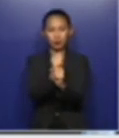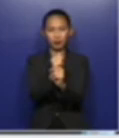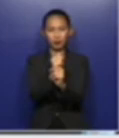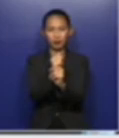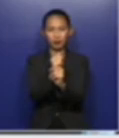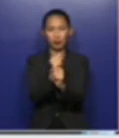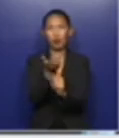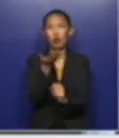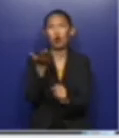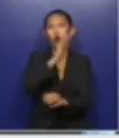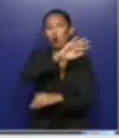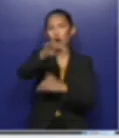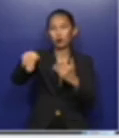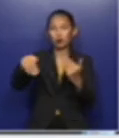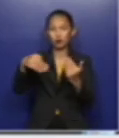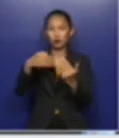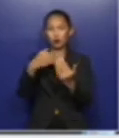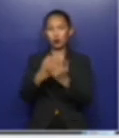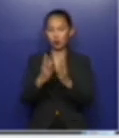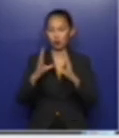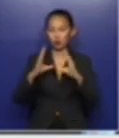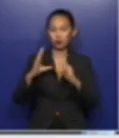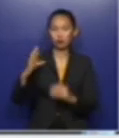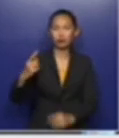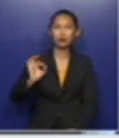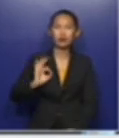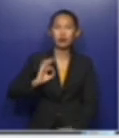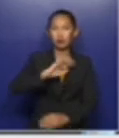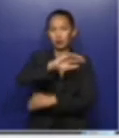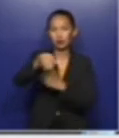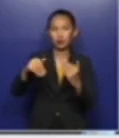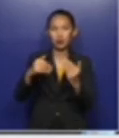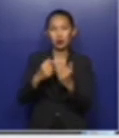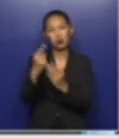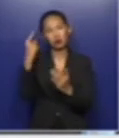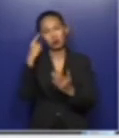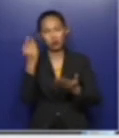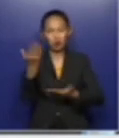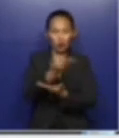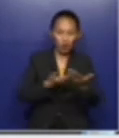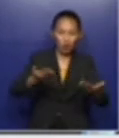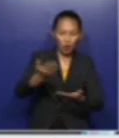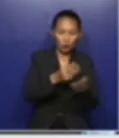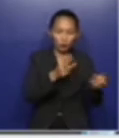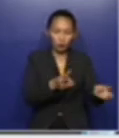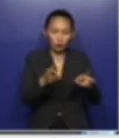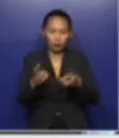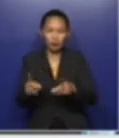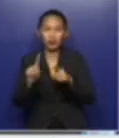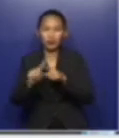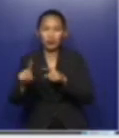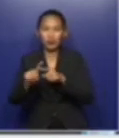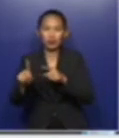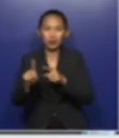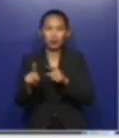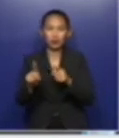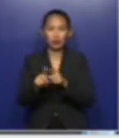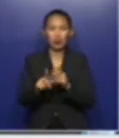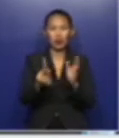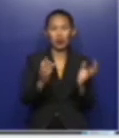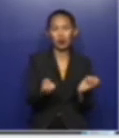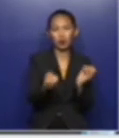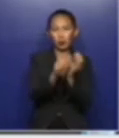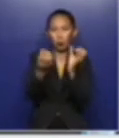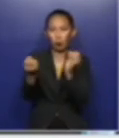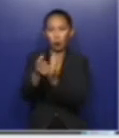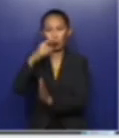ขอให้เพื่อนสมาชิกได้ช่วยกันครับหามาตรการเงื่อนไขต่างๆที่จะทำให้ไม่เกิดการระบาดใน